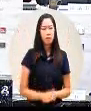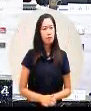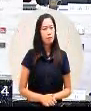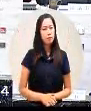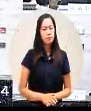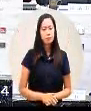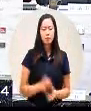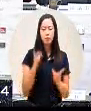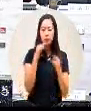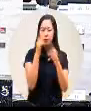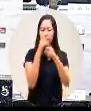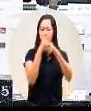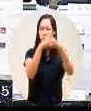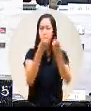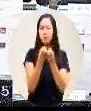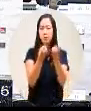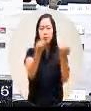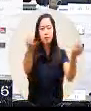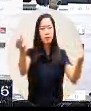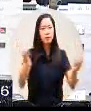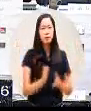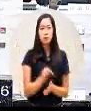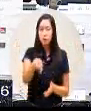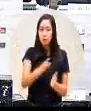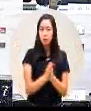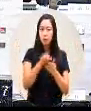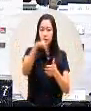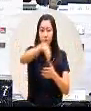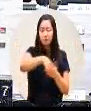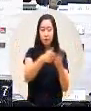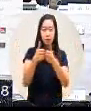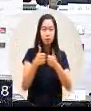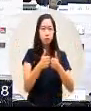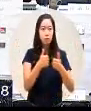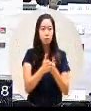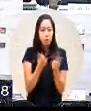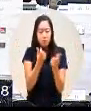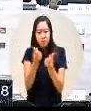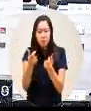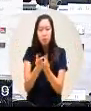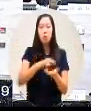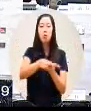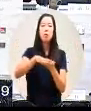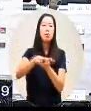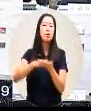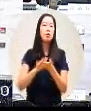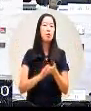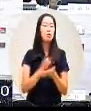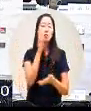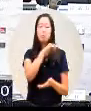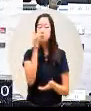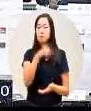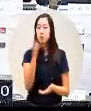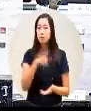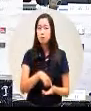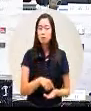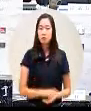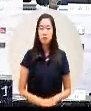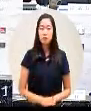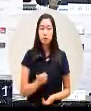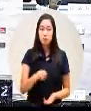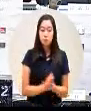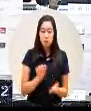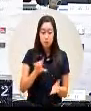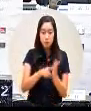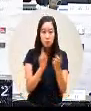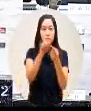雨，啊风风雨，像个议会拢总乱源拢唔对安尼。啊嘛，拄好咱这